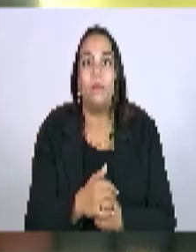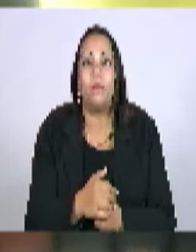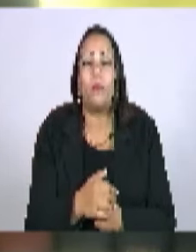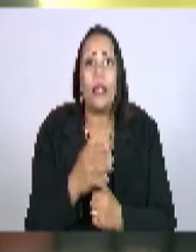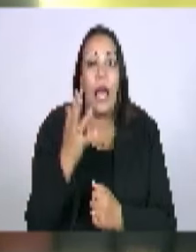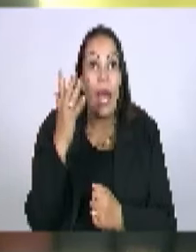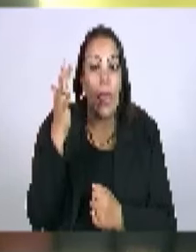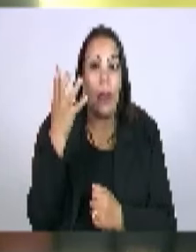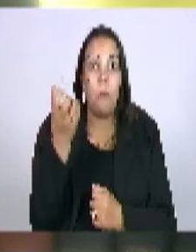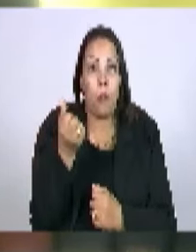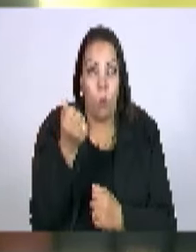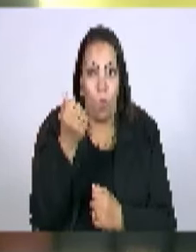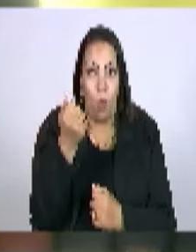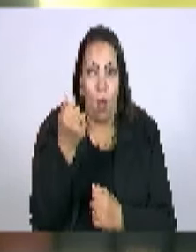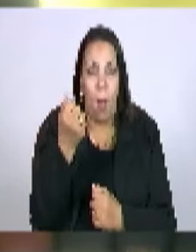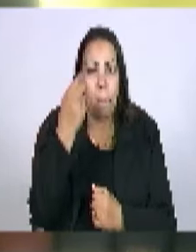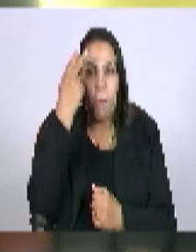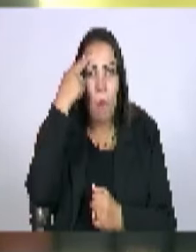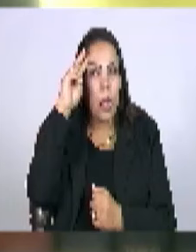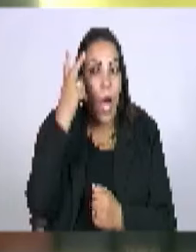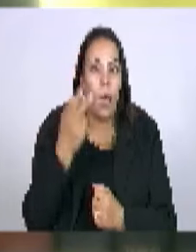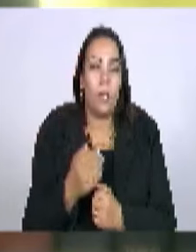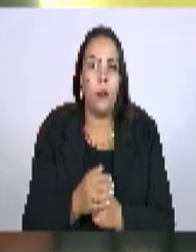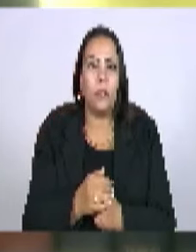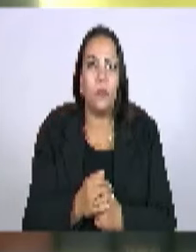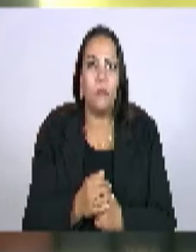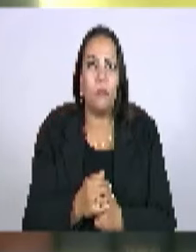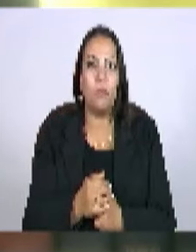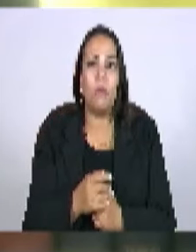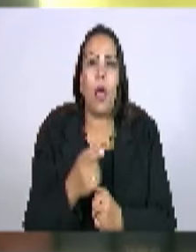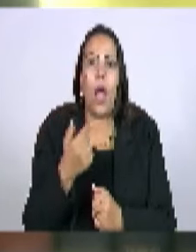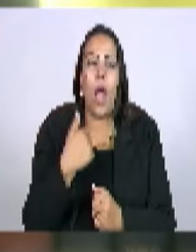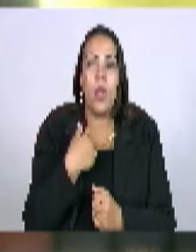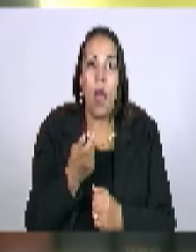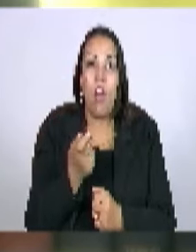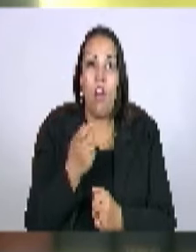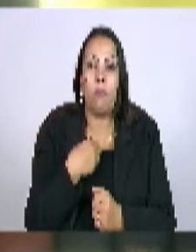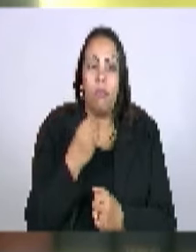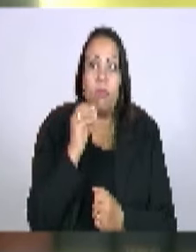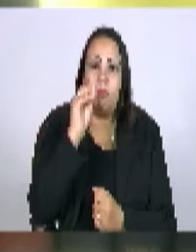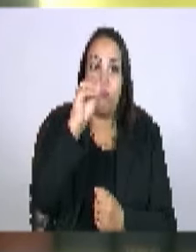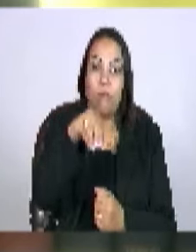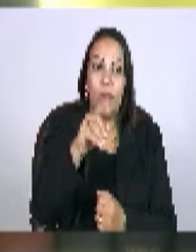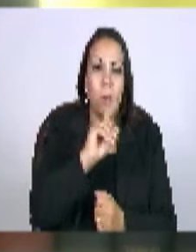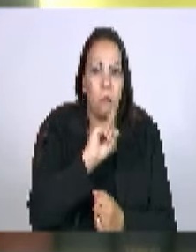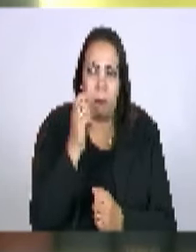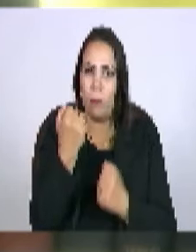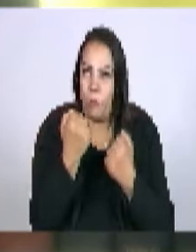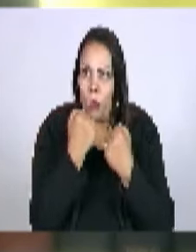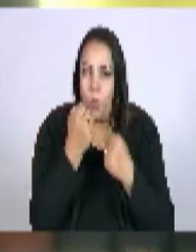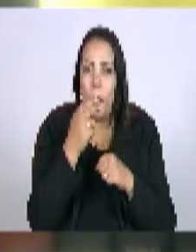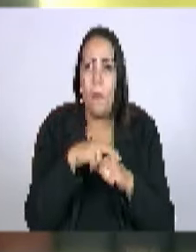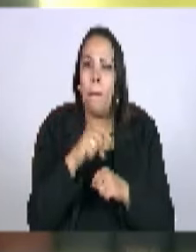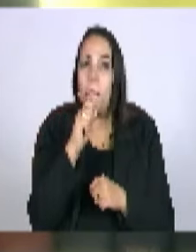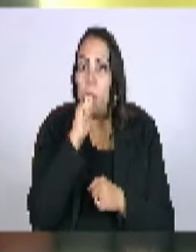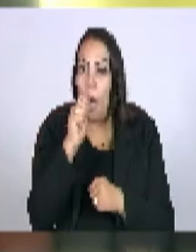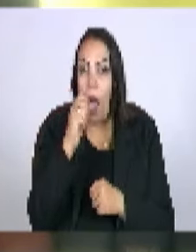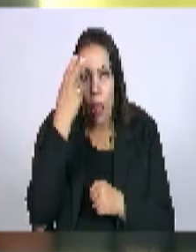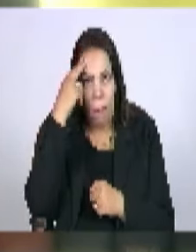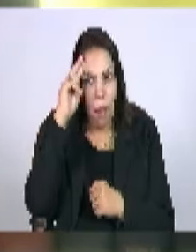الايد المضمومه ده تعني عدم العطاء تعني